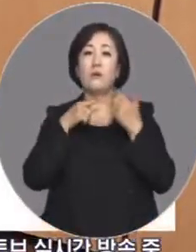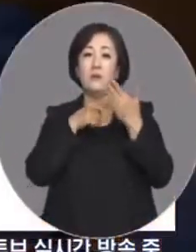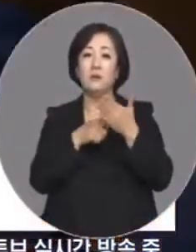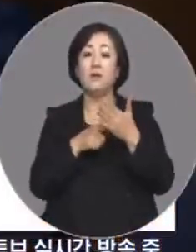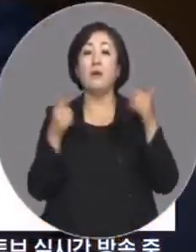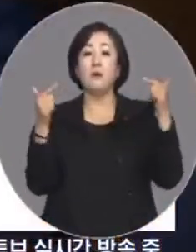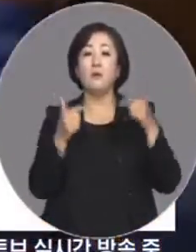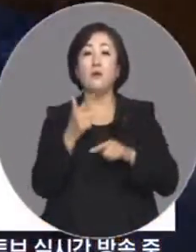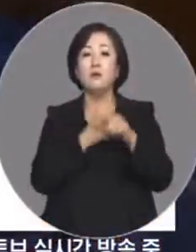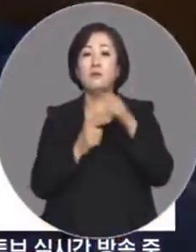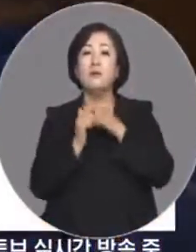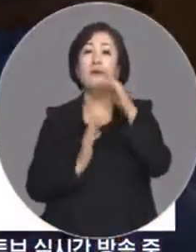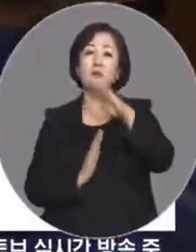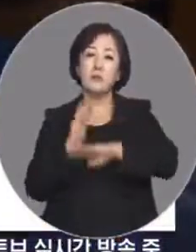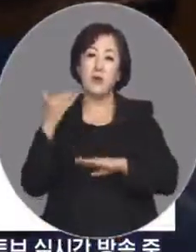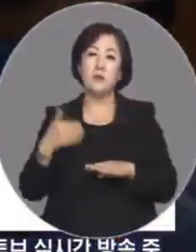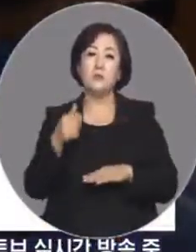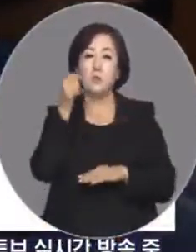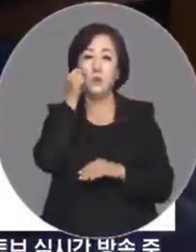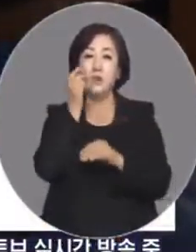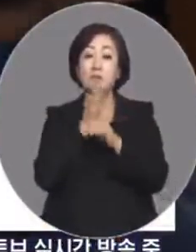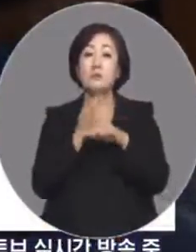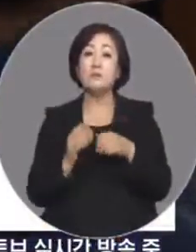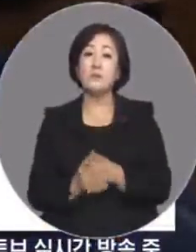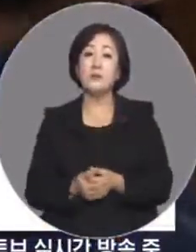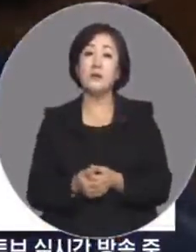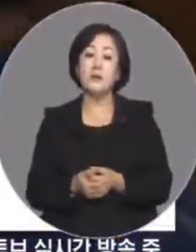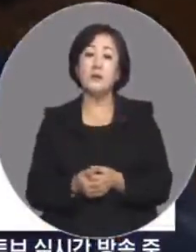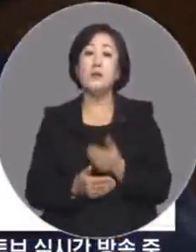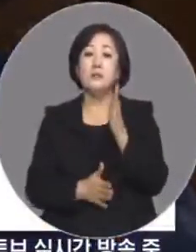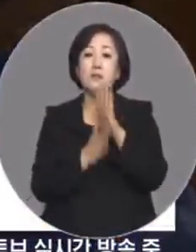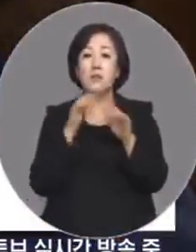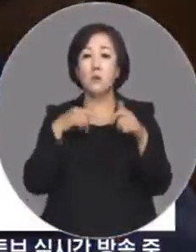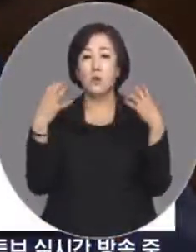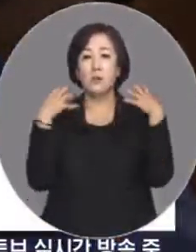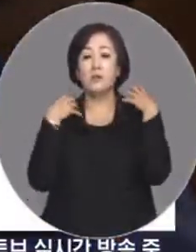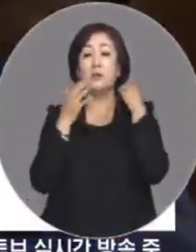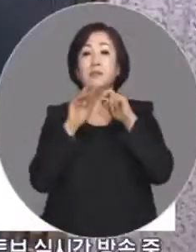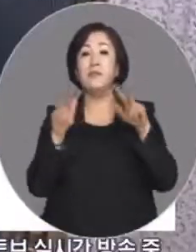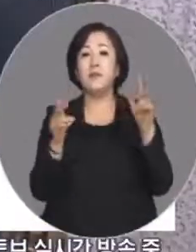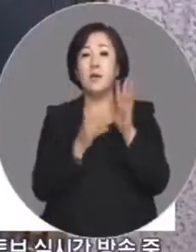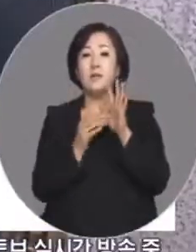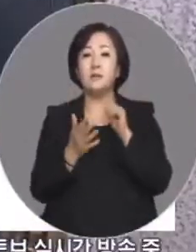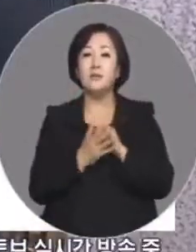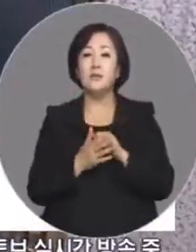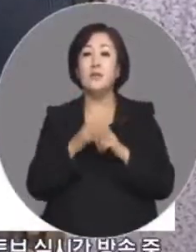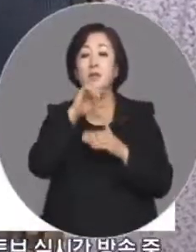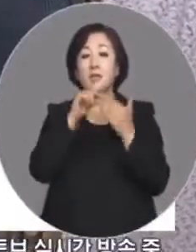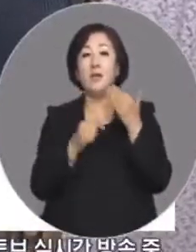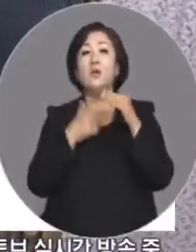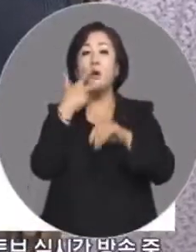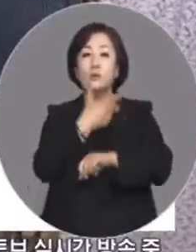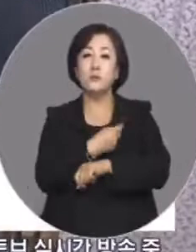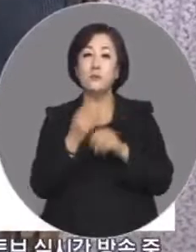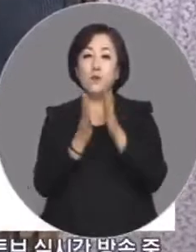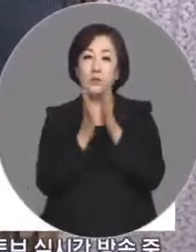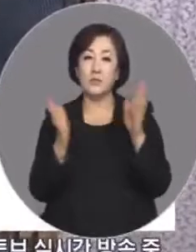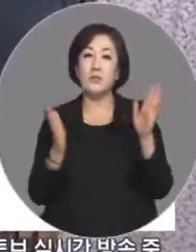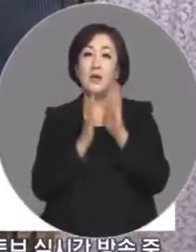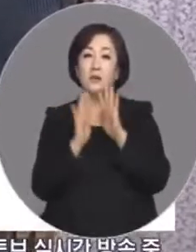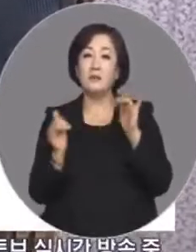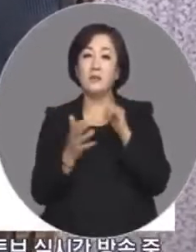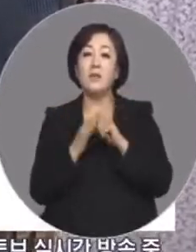접종률이 예상에 못 미치는 걸로 나타났습니다. 시교육청에 따르면 현재까지 이 프로그램을 통해 접종을 한